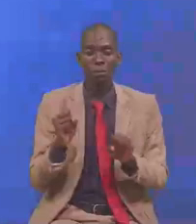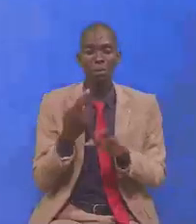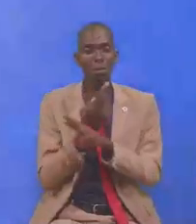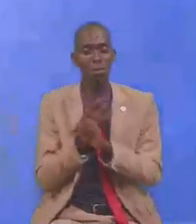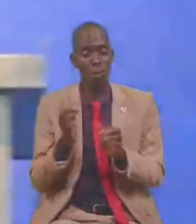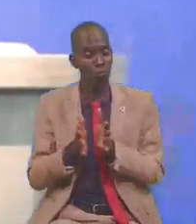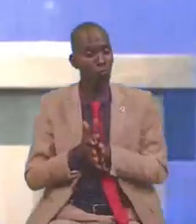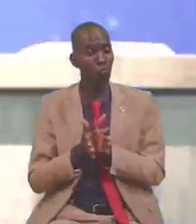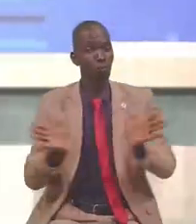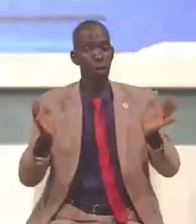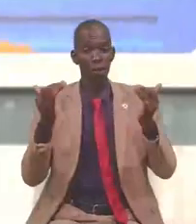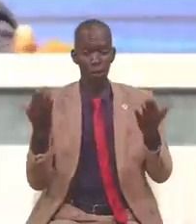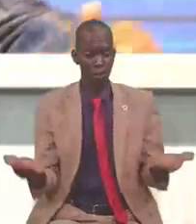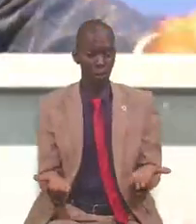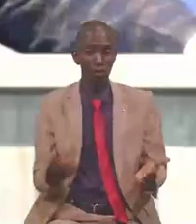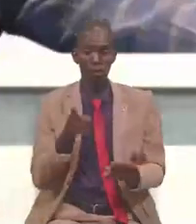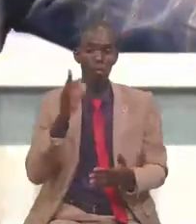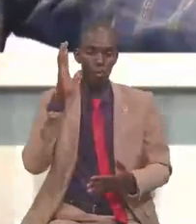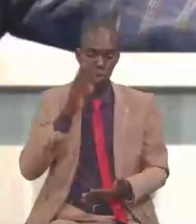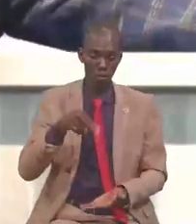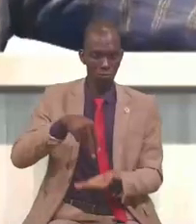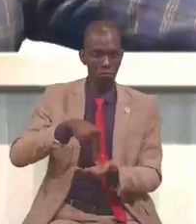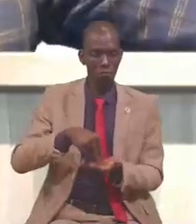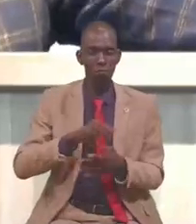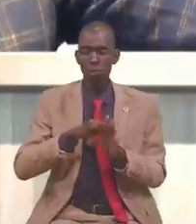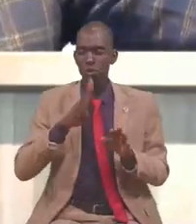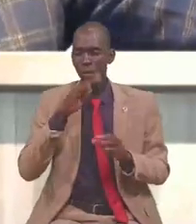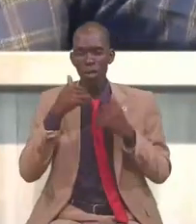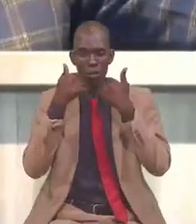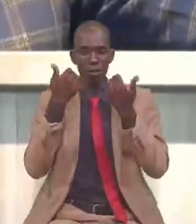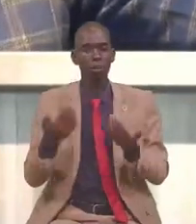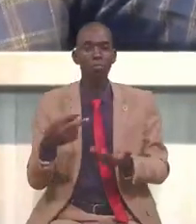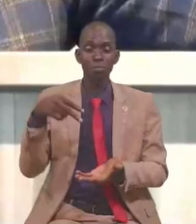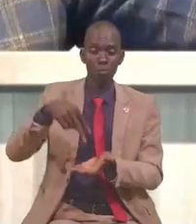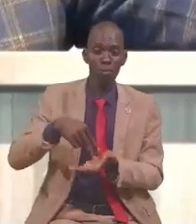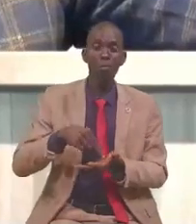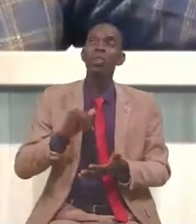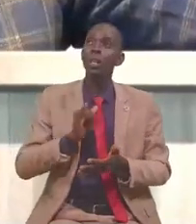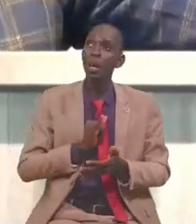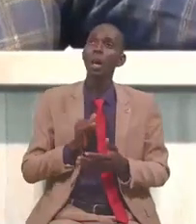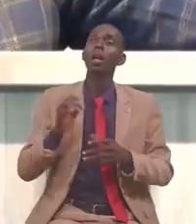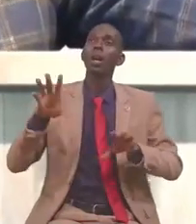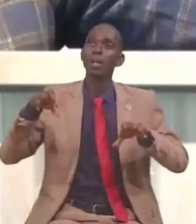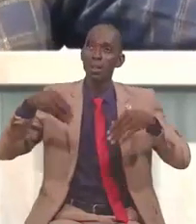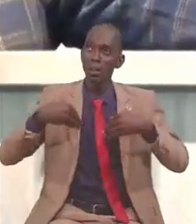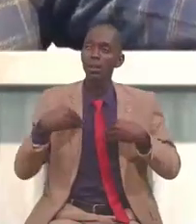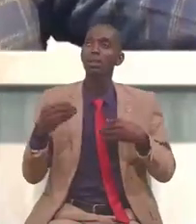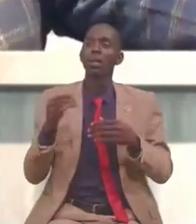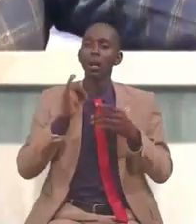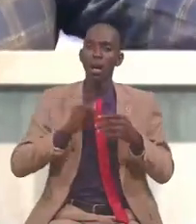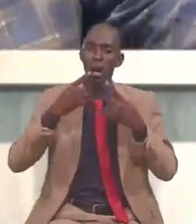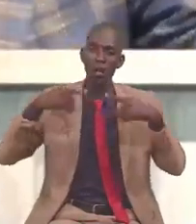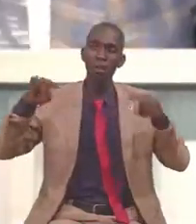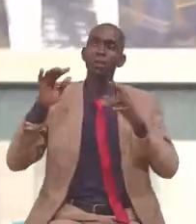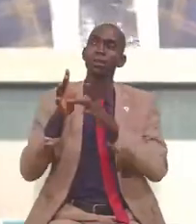ici, tu te lèves et tu dis, oui, je déclare Christ. Je déclare que Christ est mon Sauveur et